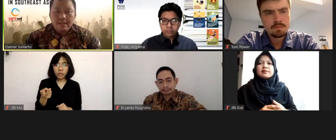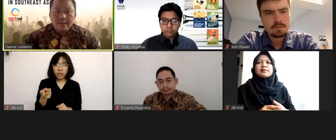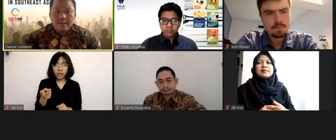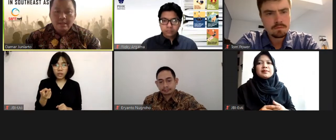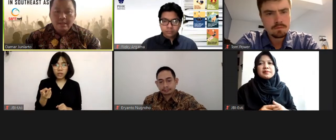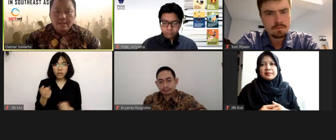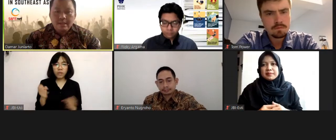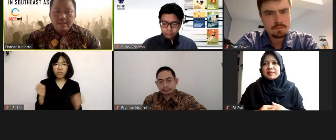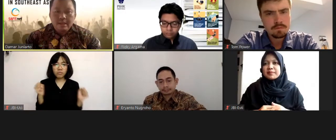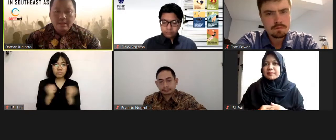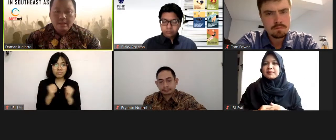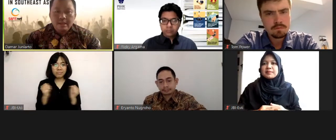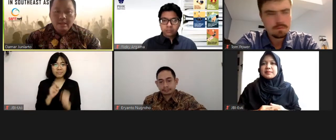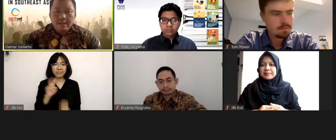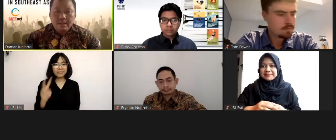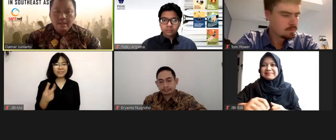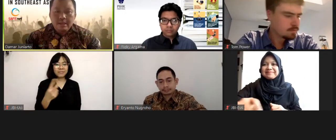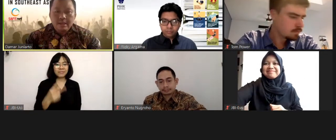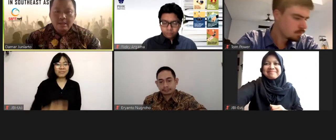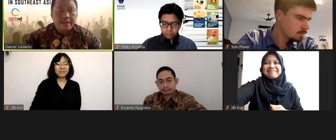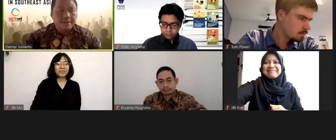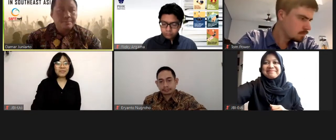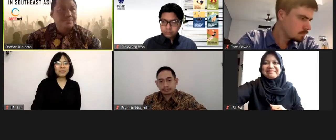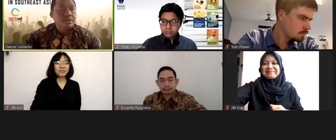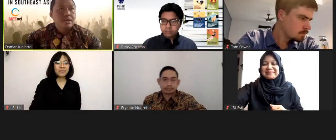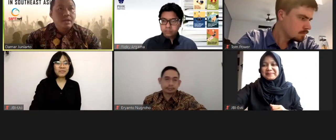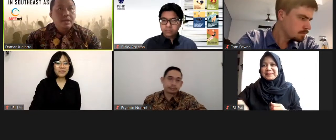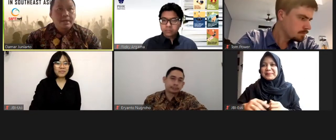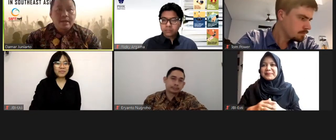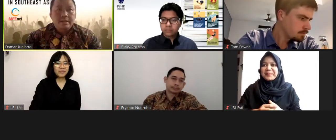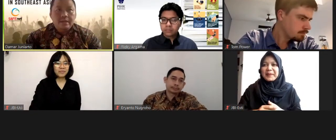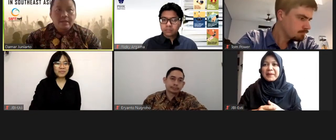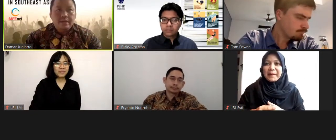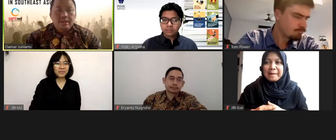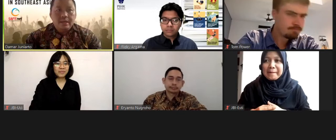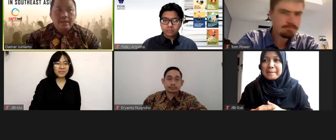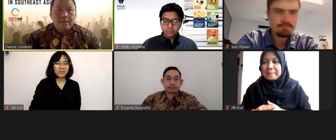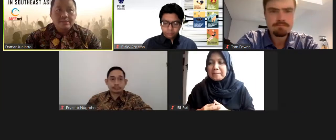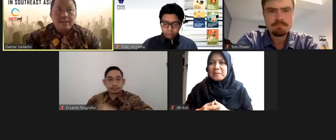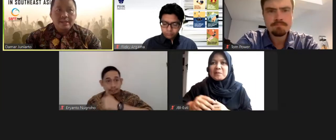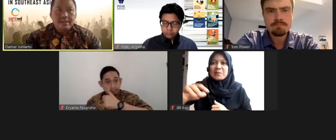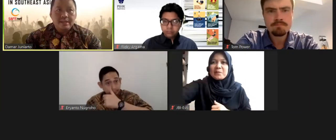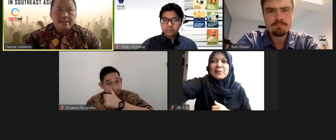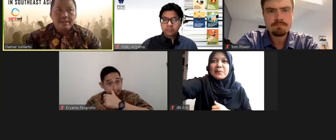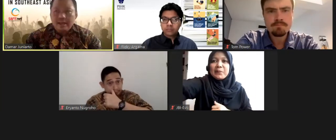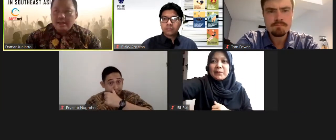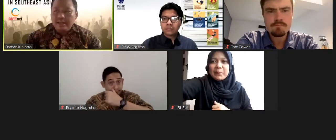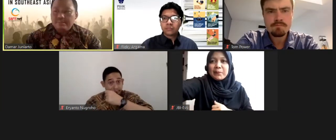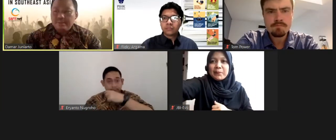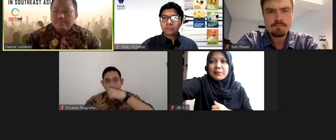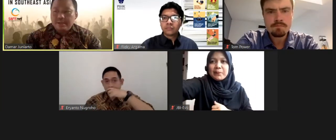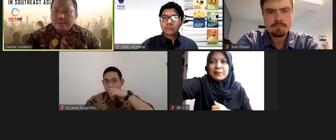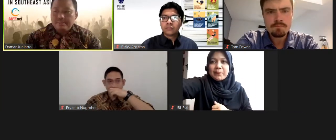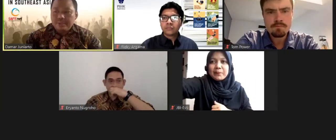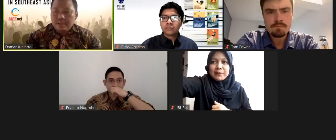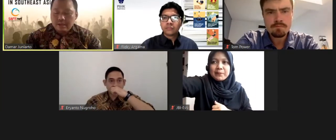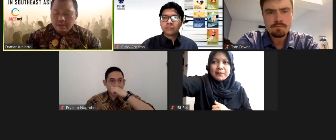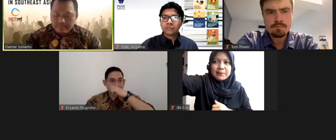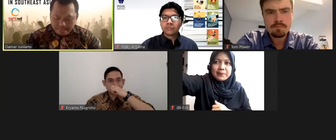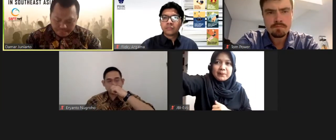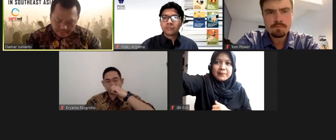membatasi kelompok-kelompok yang dirasa merugikan kepentingan. Dan ini istilah yang saya dengar lagi dari teman-teman